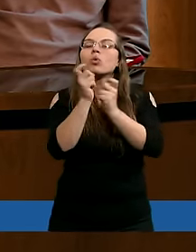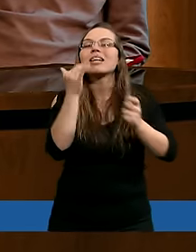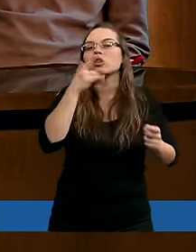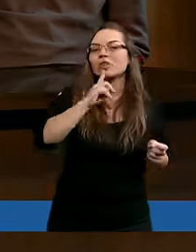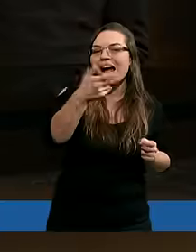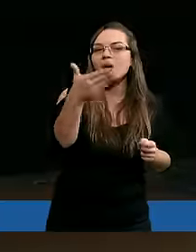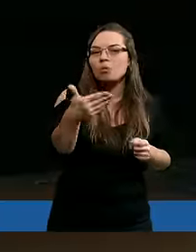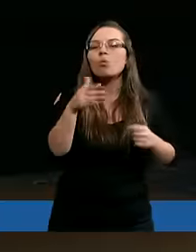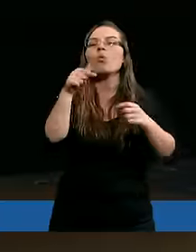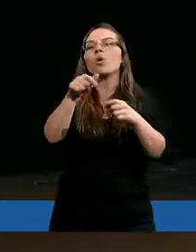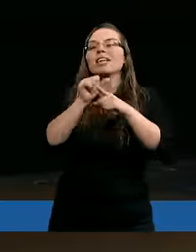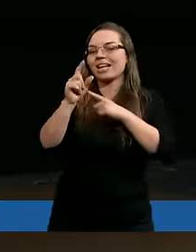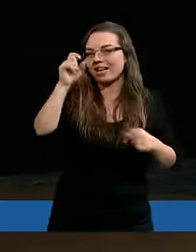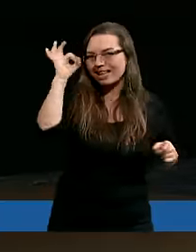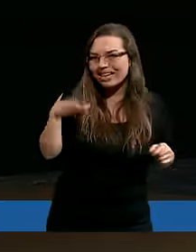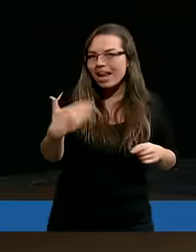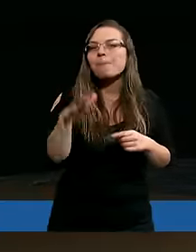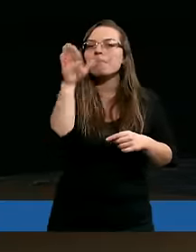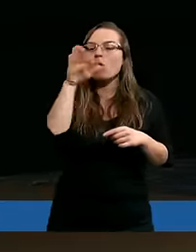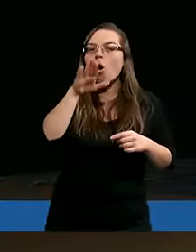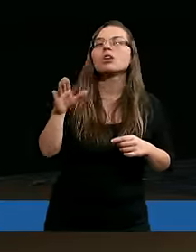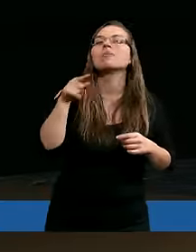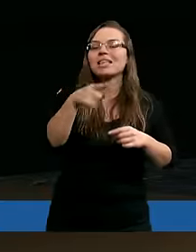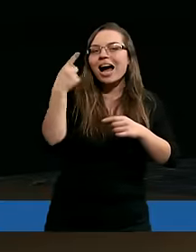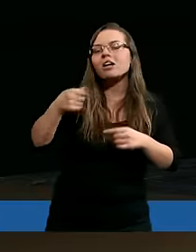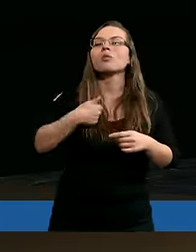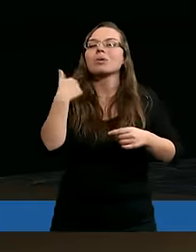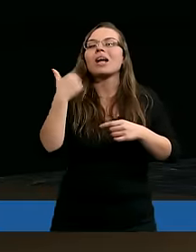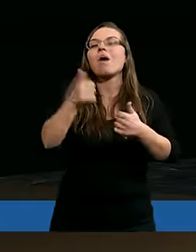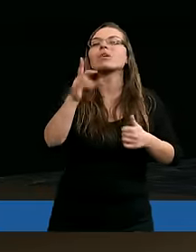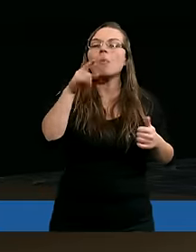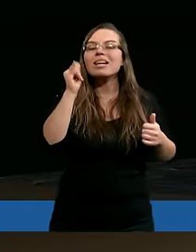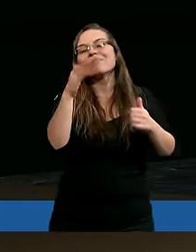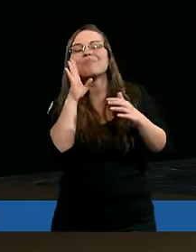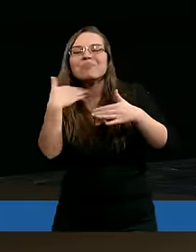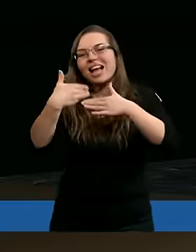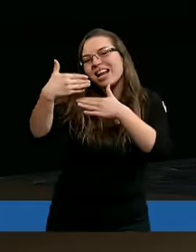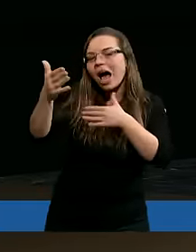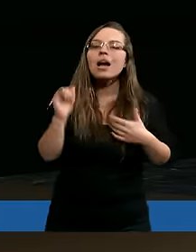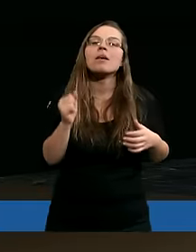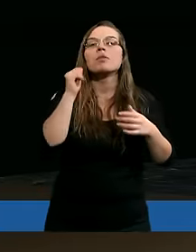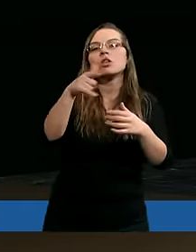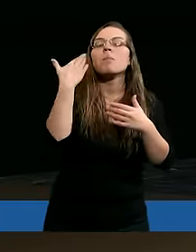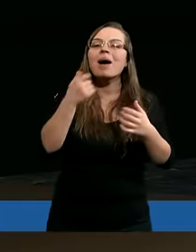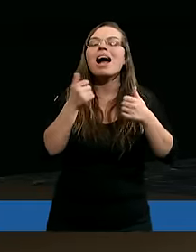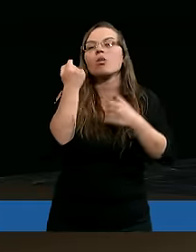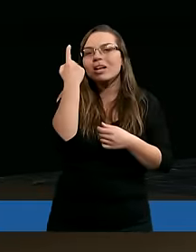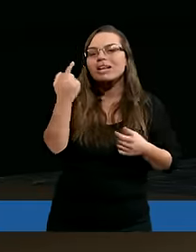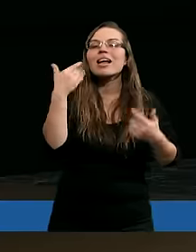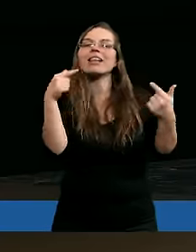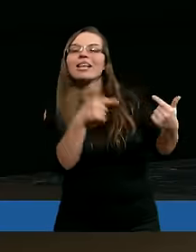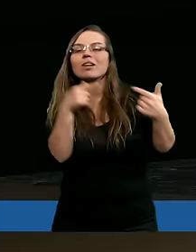mu: jeżeli jesteś Synem Bożym, powiedz, aby te kamienie stały się chlebem. I tak dalej, i tak dalej. I tam w sposób bardzo